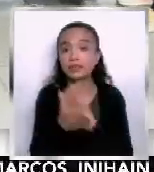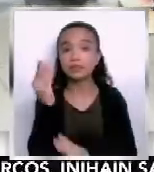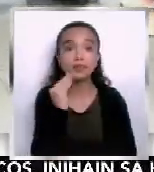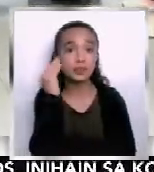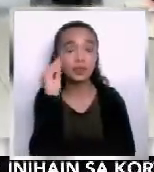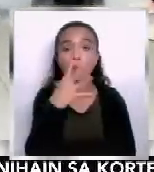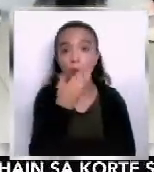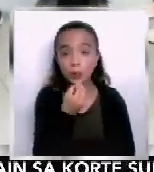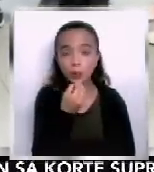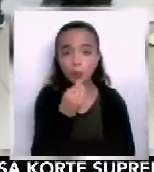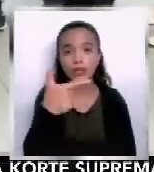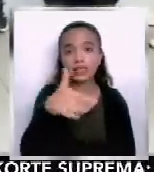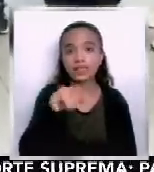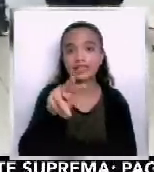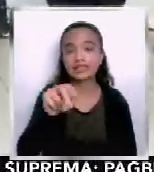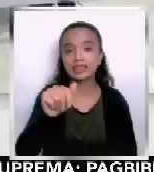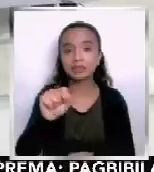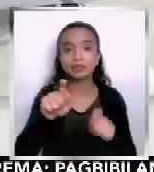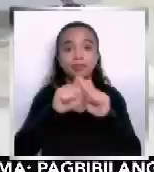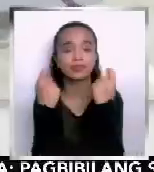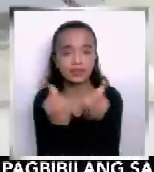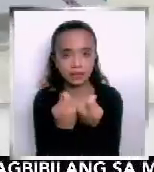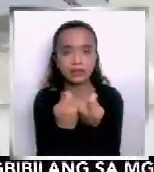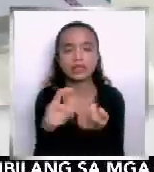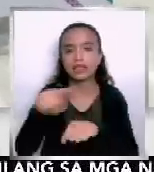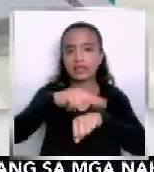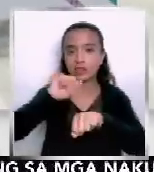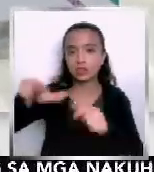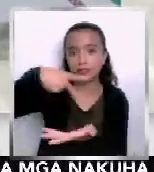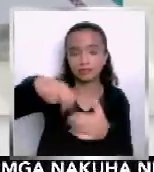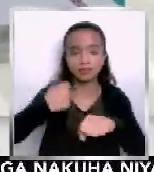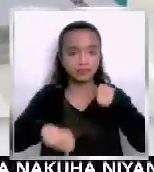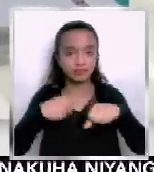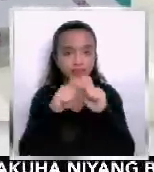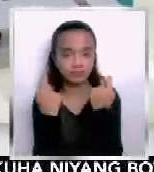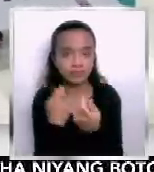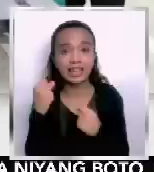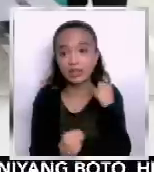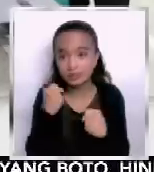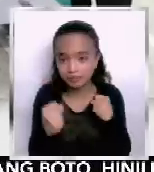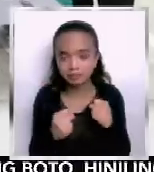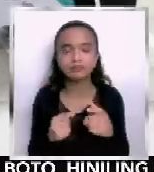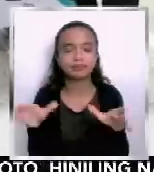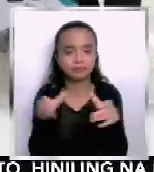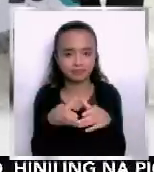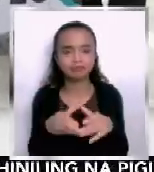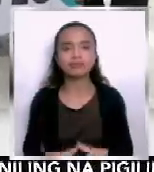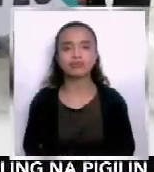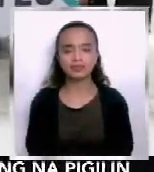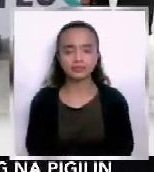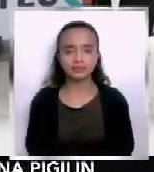artistic gymnastics team, national dance sports athletes, Philippine triathlon at duathlon team. JP